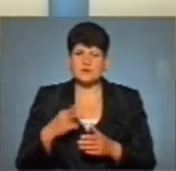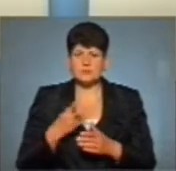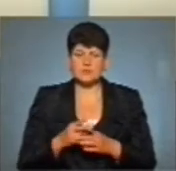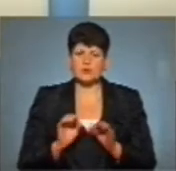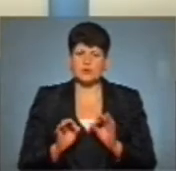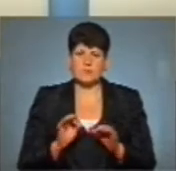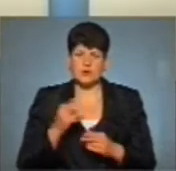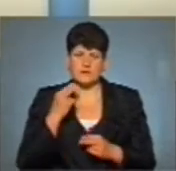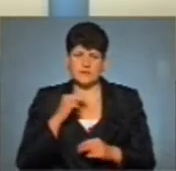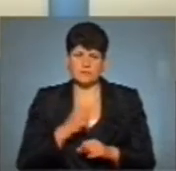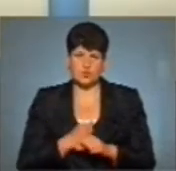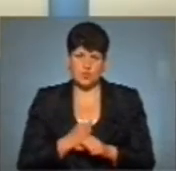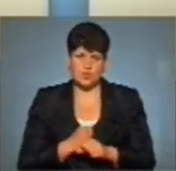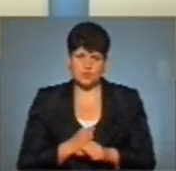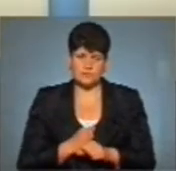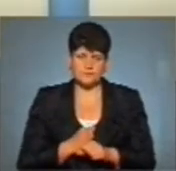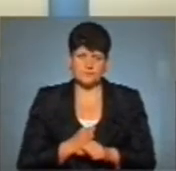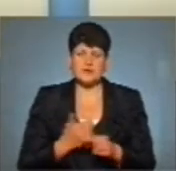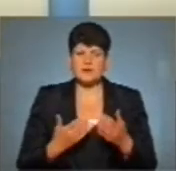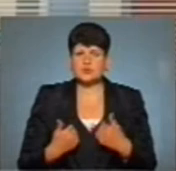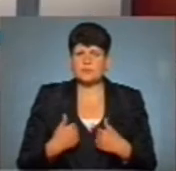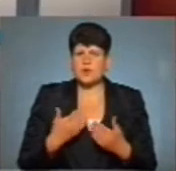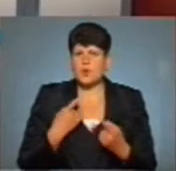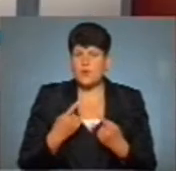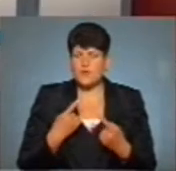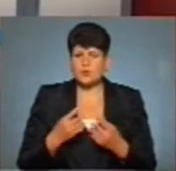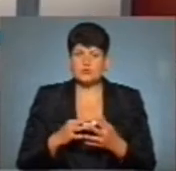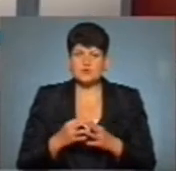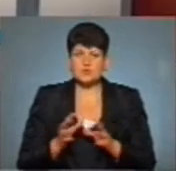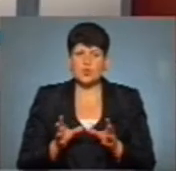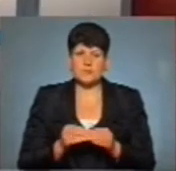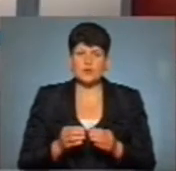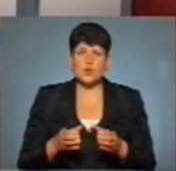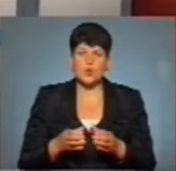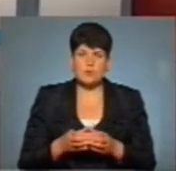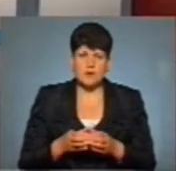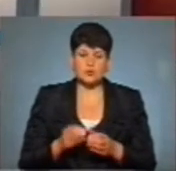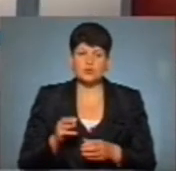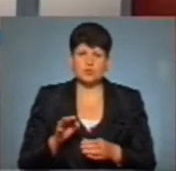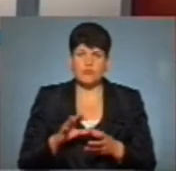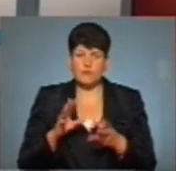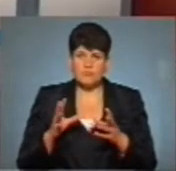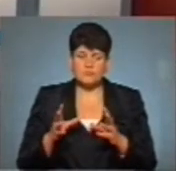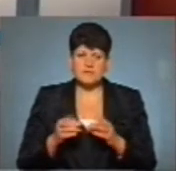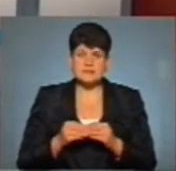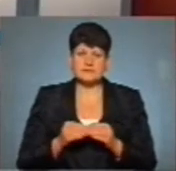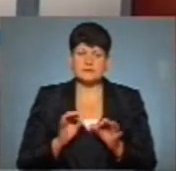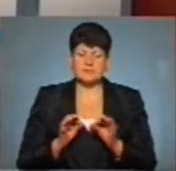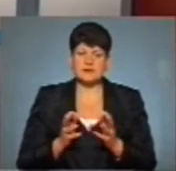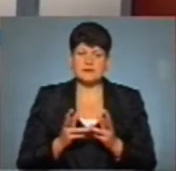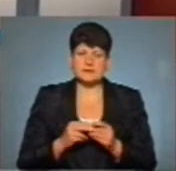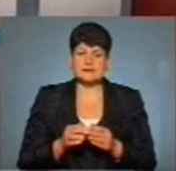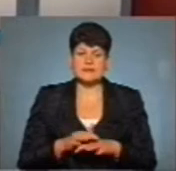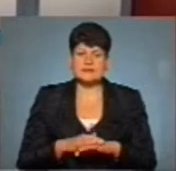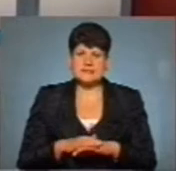нормальну ефективну роботу. Тобто, якщо ми говоримо про сільську об'єднану громаду, то, в принципі, оптимальна чисельність населення хоча б